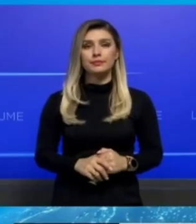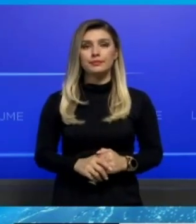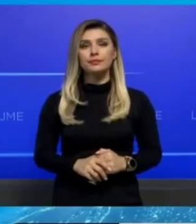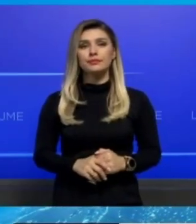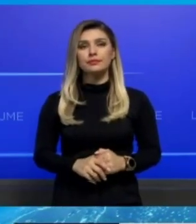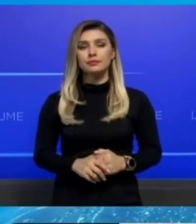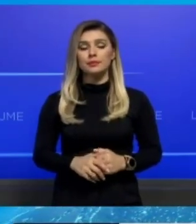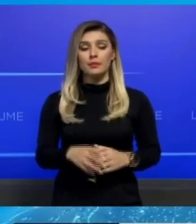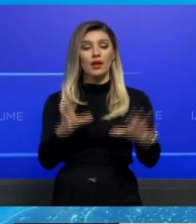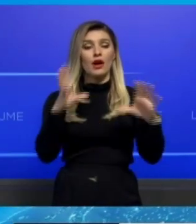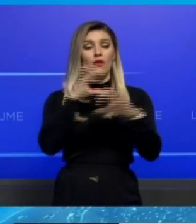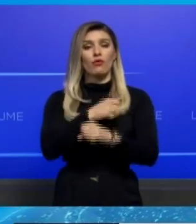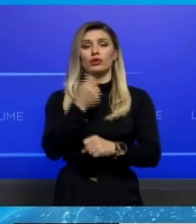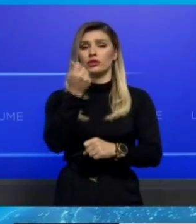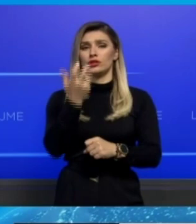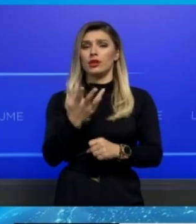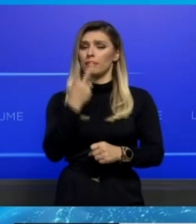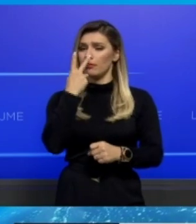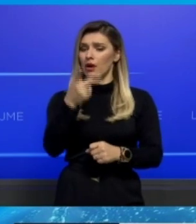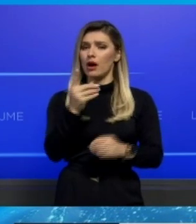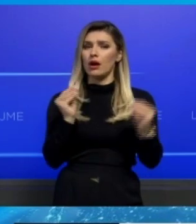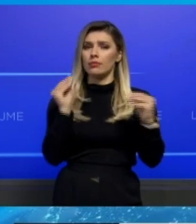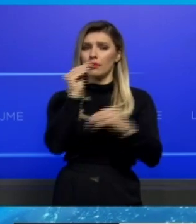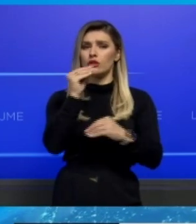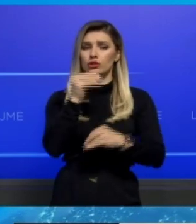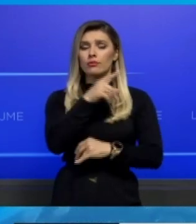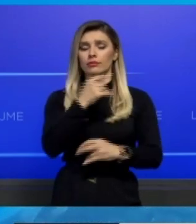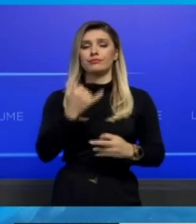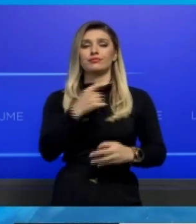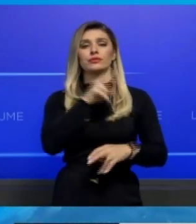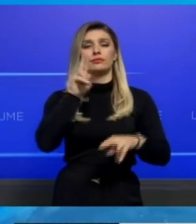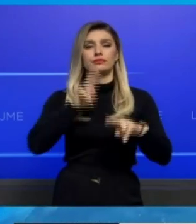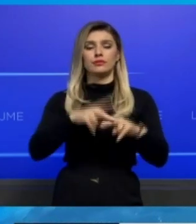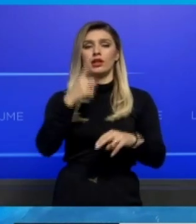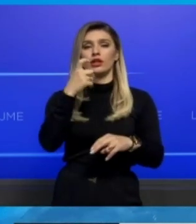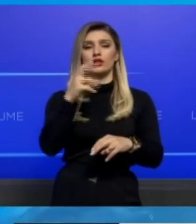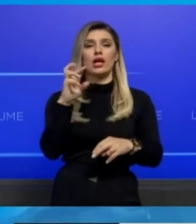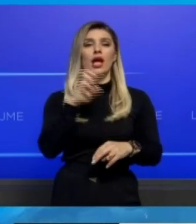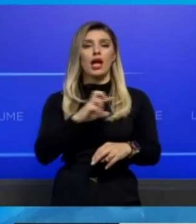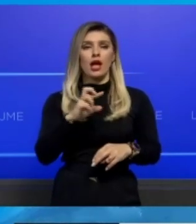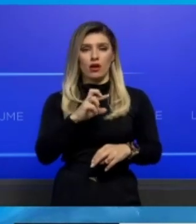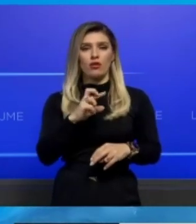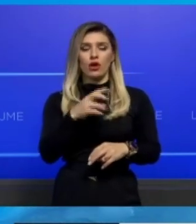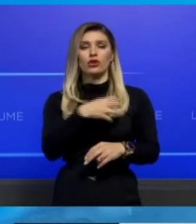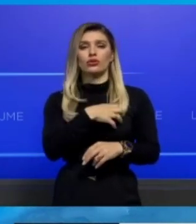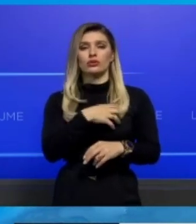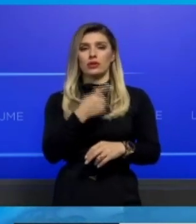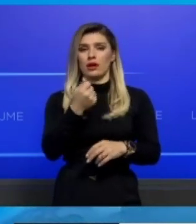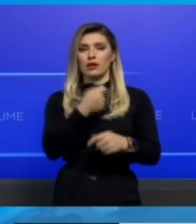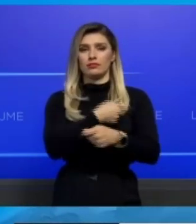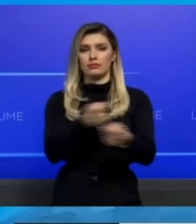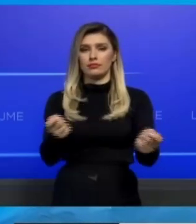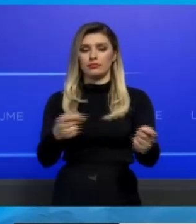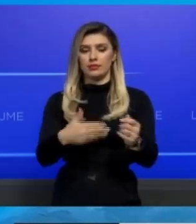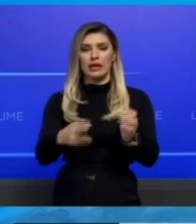Pas ngritjes së çmimeve, qeveria e Kosovës miraton pagesën shtesë prej 100 eurosh për skemat pensionale për